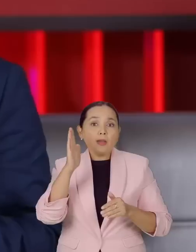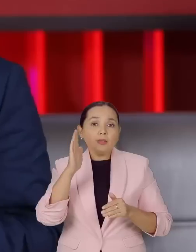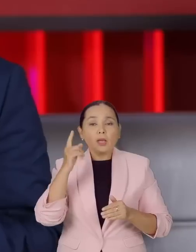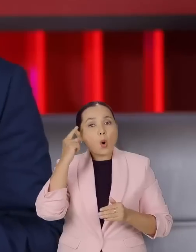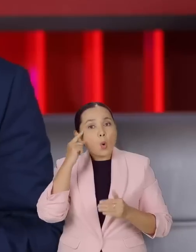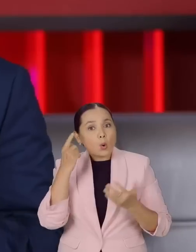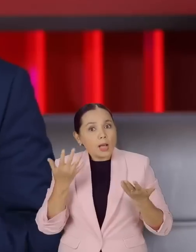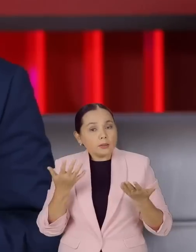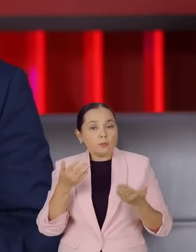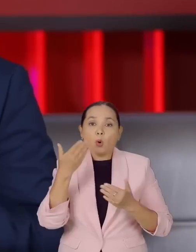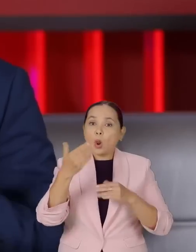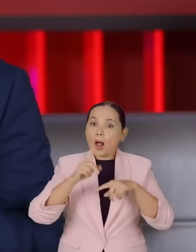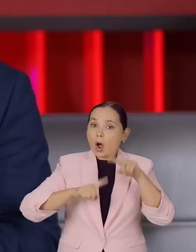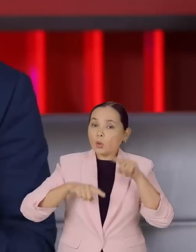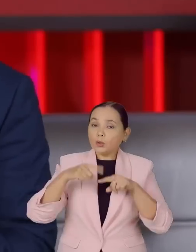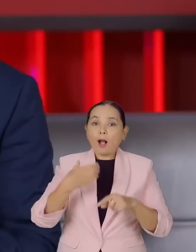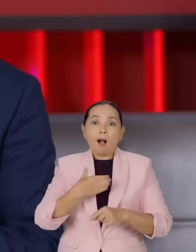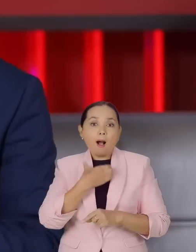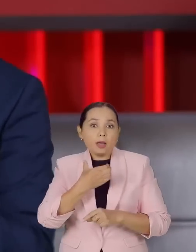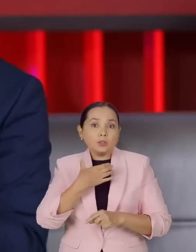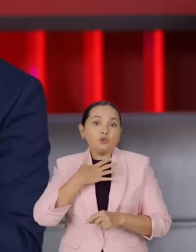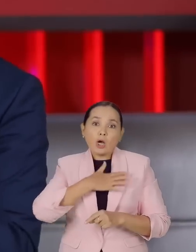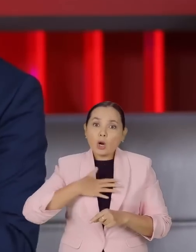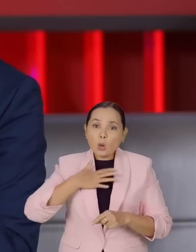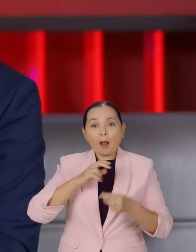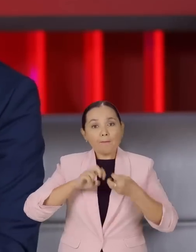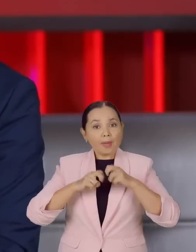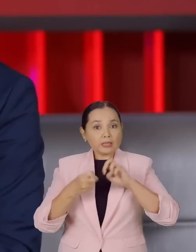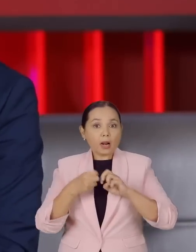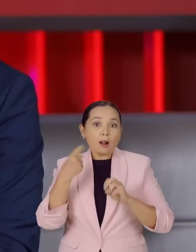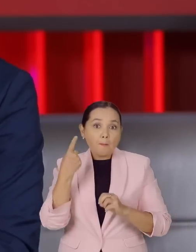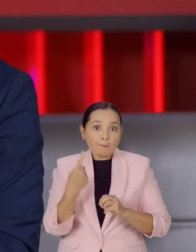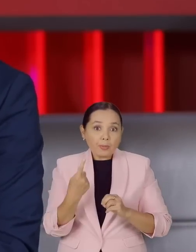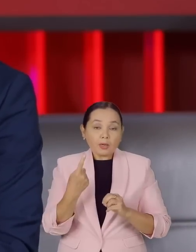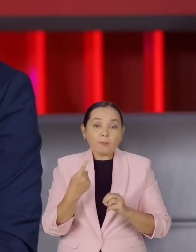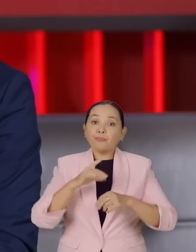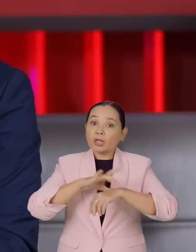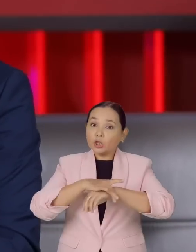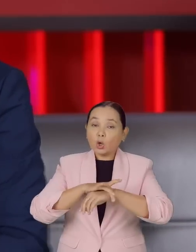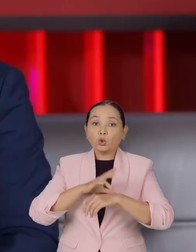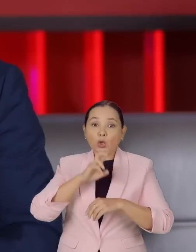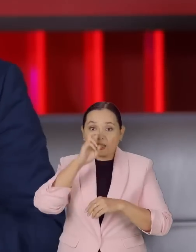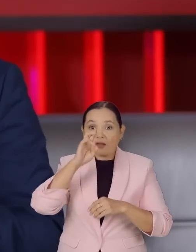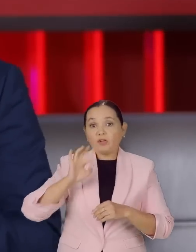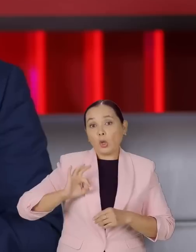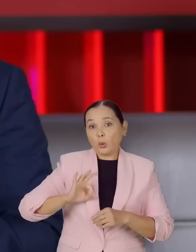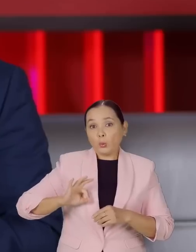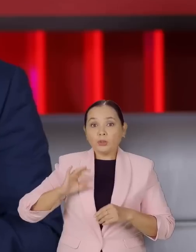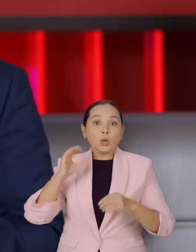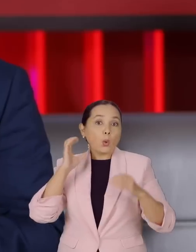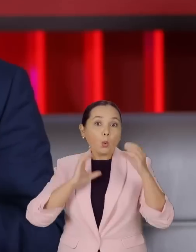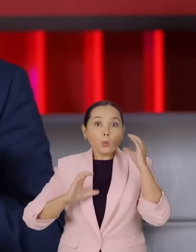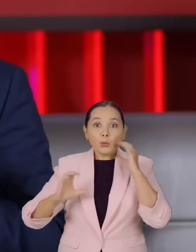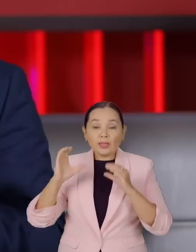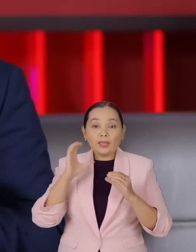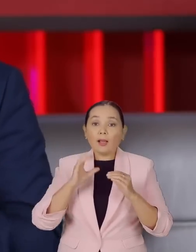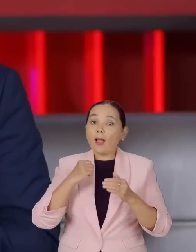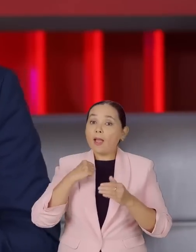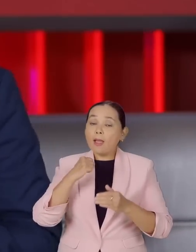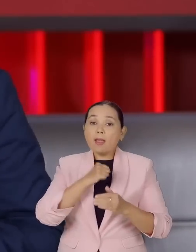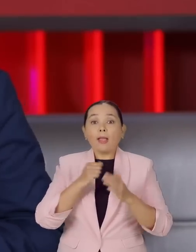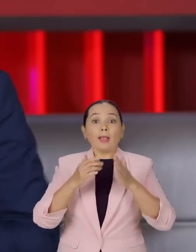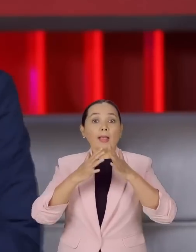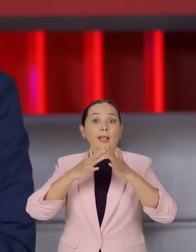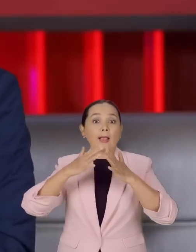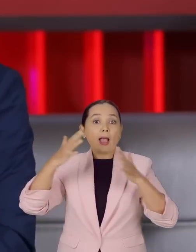qo'ygan, ularning ota-onalarini hayajonlantirib qo'ygan masalalardan biri bu Toshkent davlat yuridik universitetiga eng